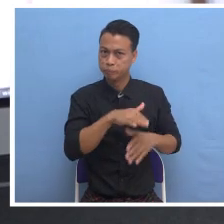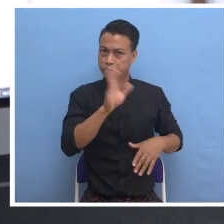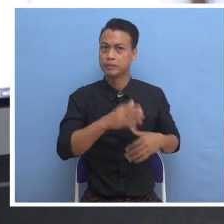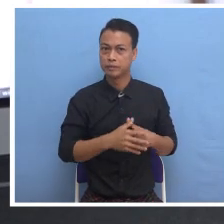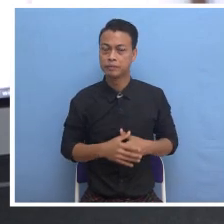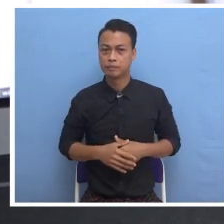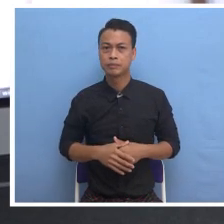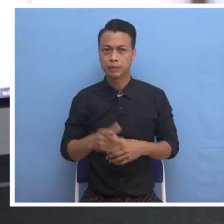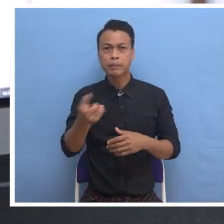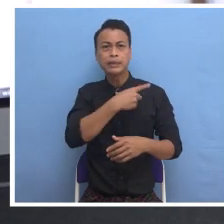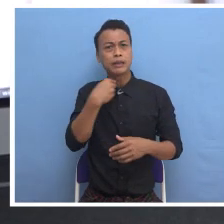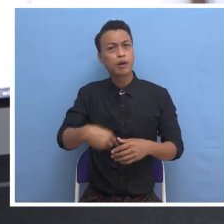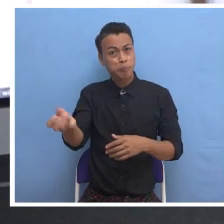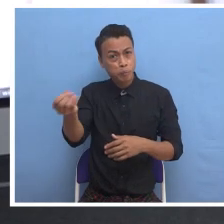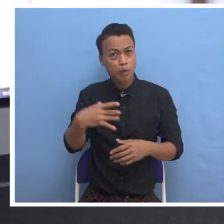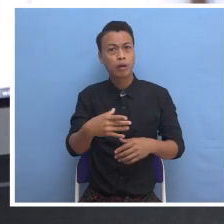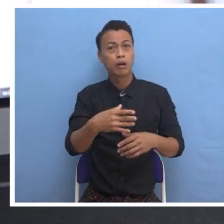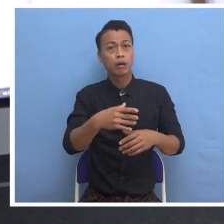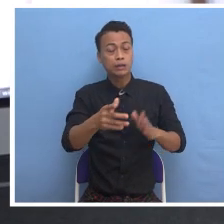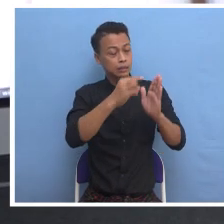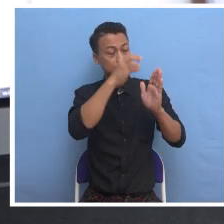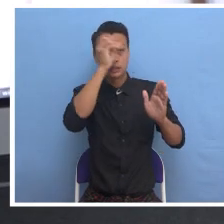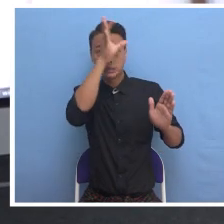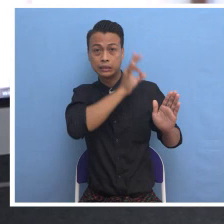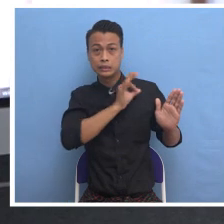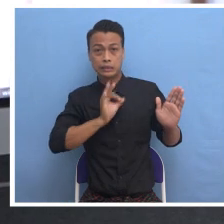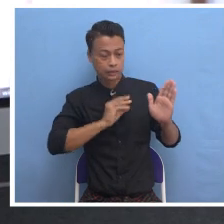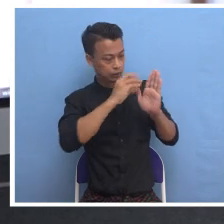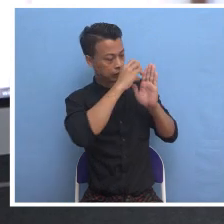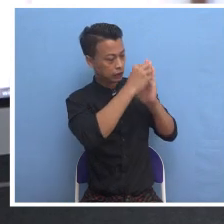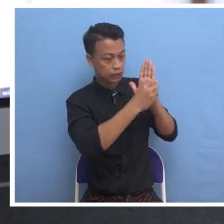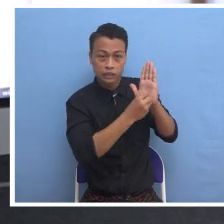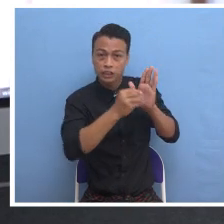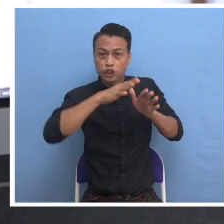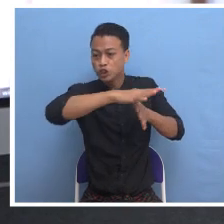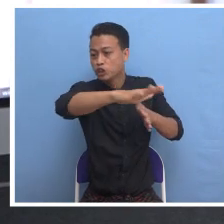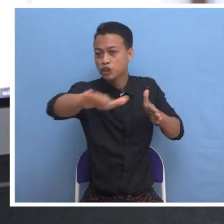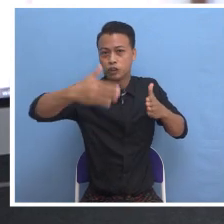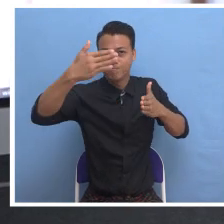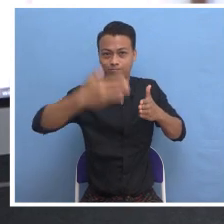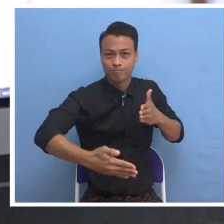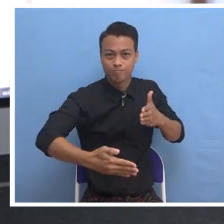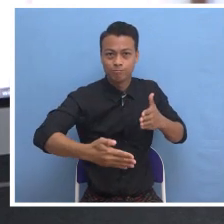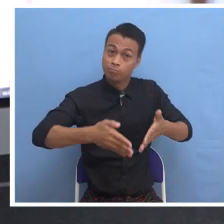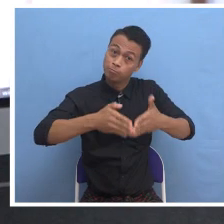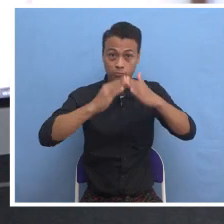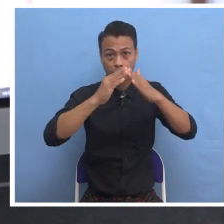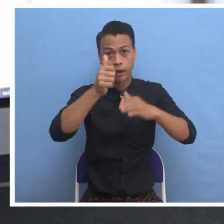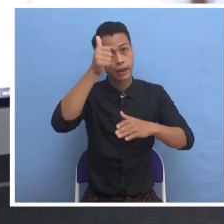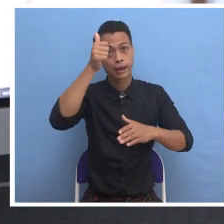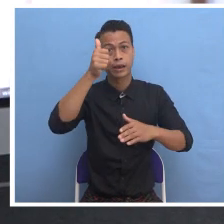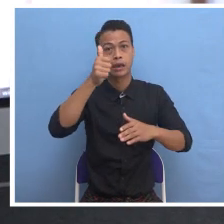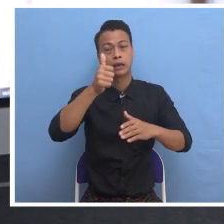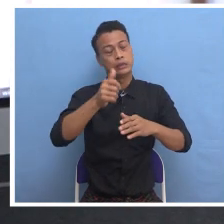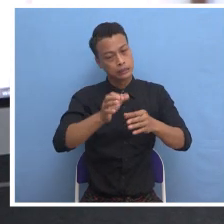ကိုရီးယားဆုံးဖြတ်ပြီးတော့မြန်မာနိုင်ငံမလို့ရင်သူကတိုးတက်မယ်လို့ပြောပြီးသားလေအဲ့တော့သူတို့တကအဓိကကဆောင်းကပြောတဲ့မြန်မာနိုင်ငံသူတို့ပဲရိ